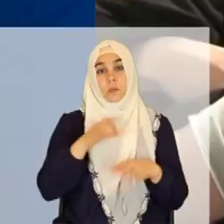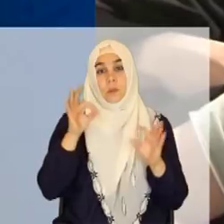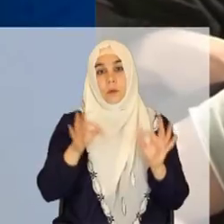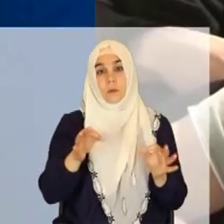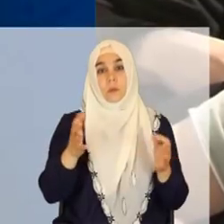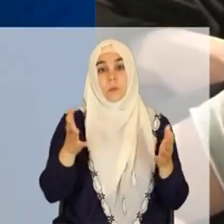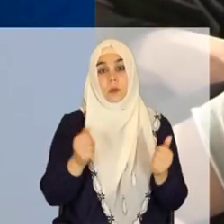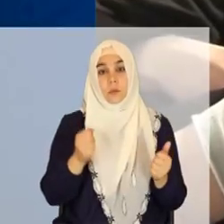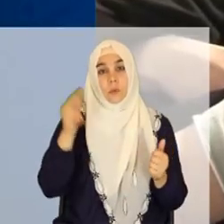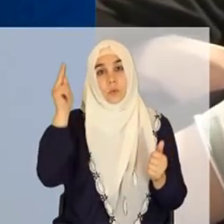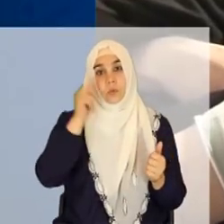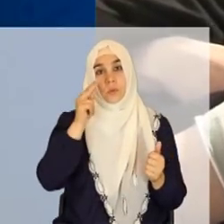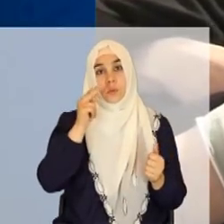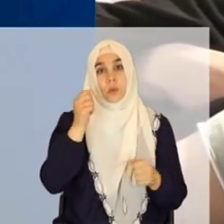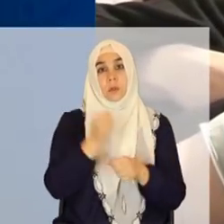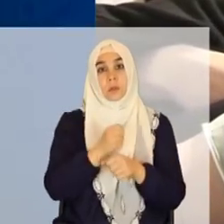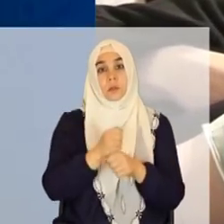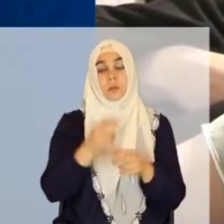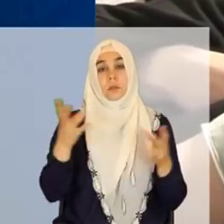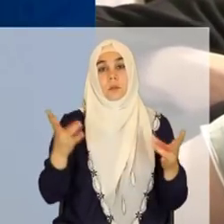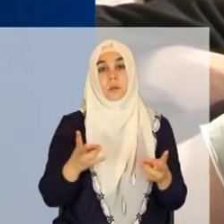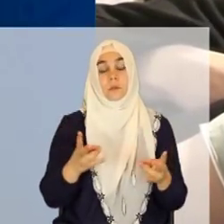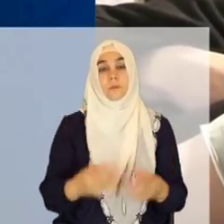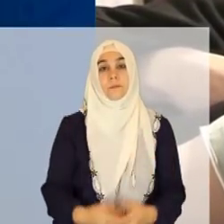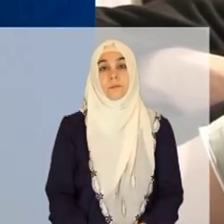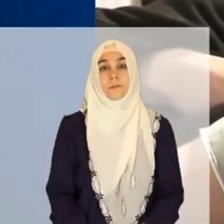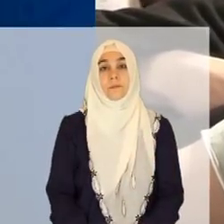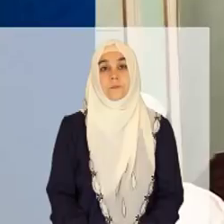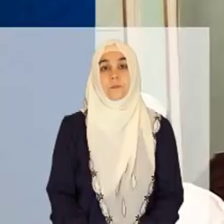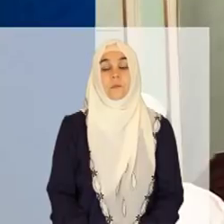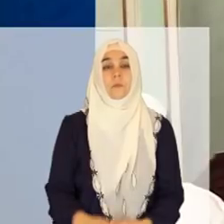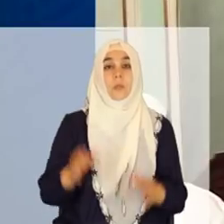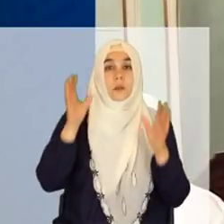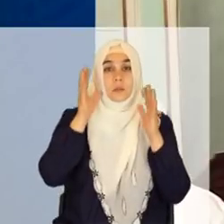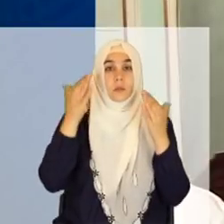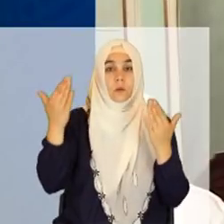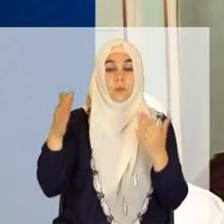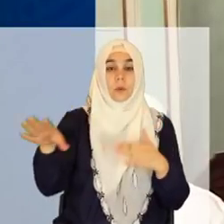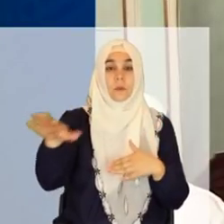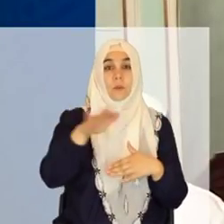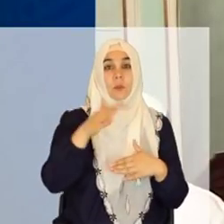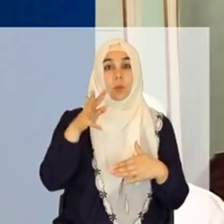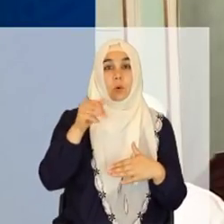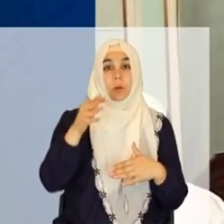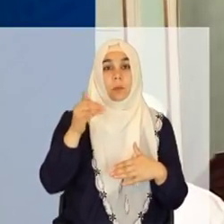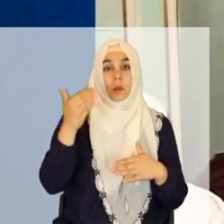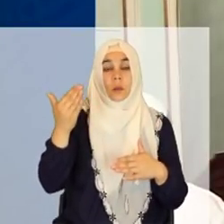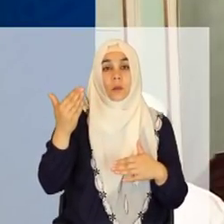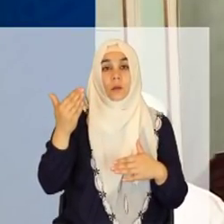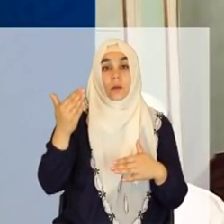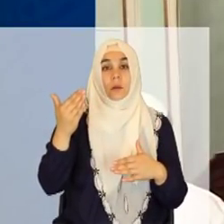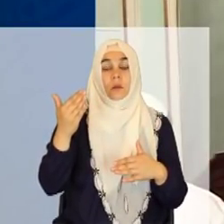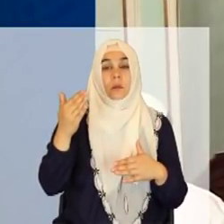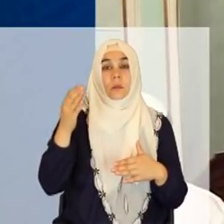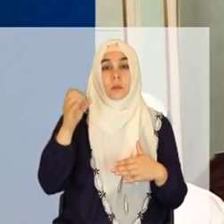o'zlashtirishimiz, ularga amal qilishimiz lozim. Islom ummatini, ummati Muhammad alayhisolatu